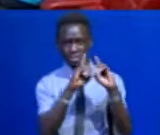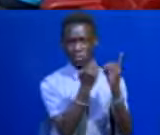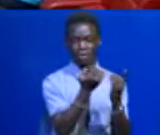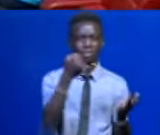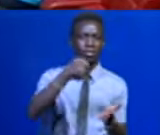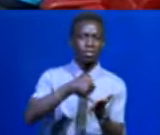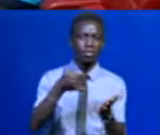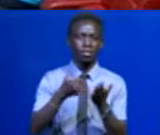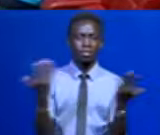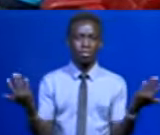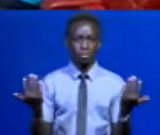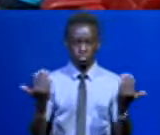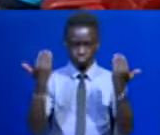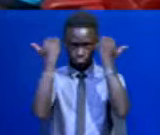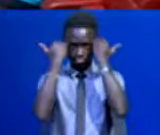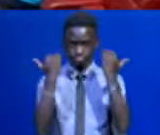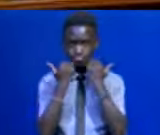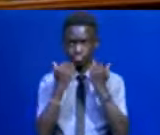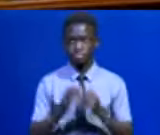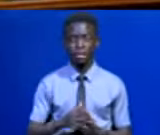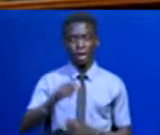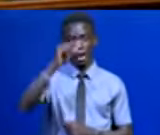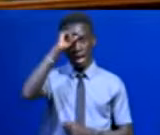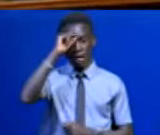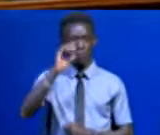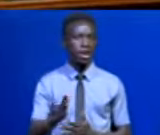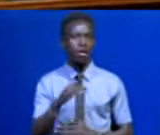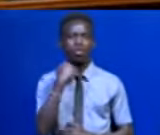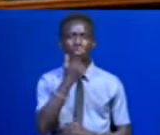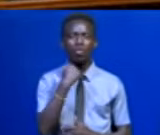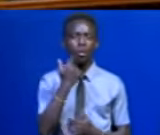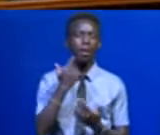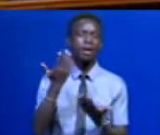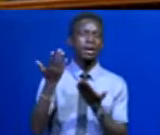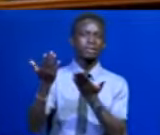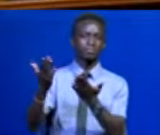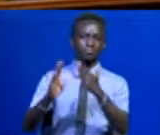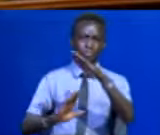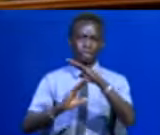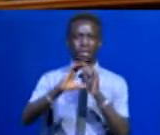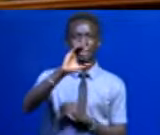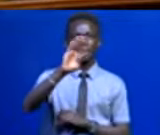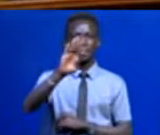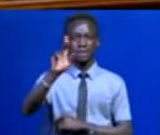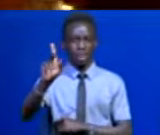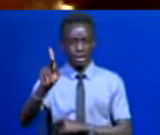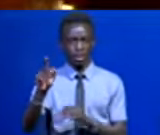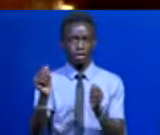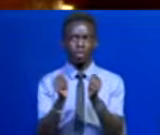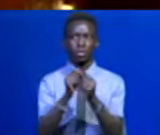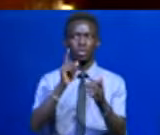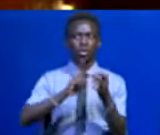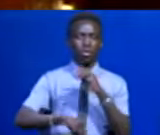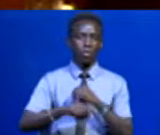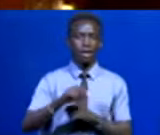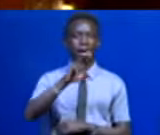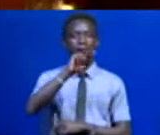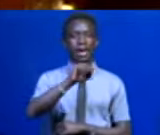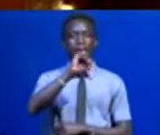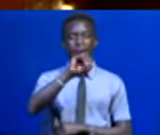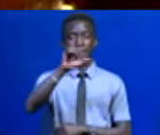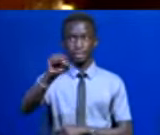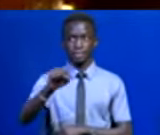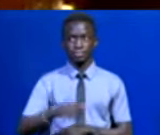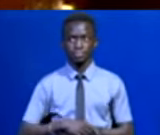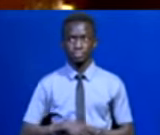mahakama, gavana wa Benki Kuu ya Kenya pamoja na mkurugenzi wa shirika la kitaifa la ujasusi. And pursuant to section